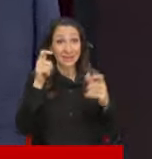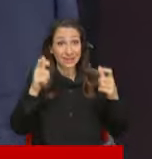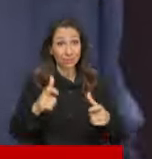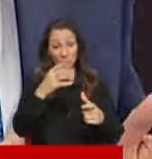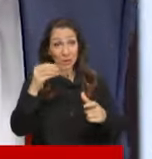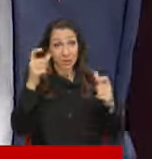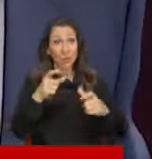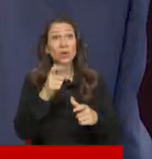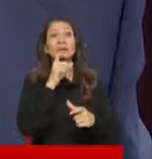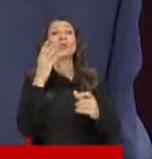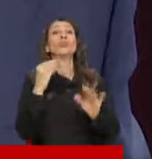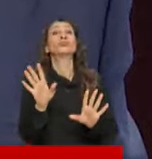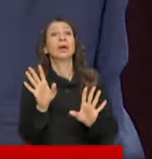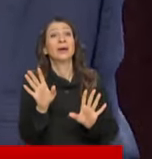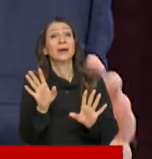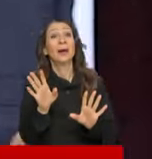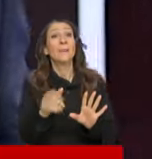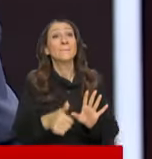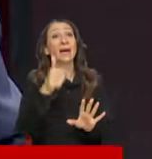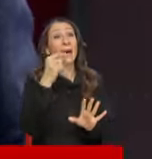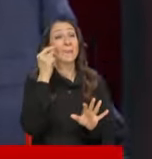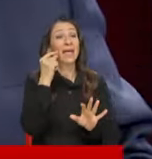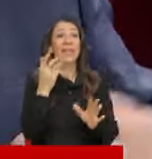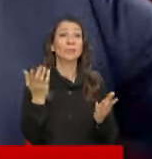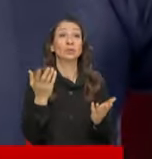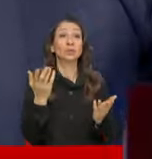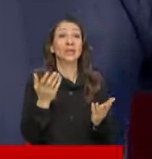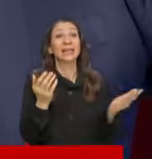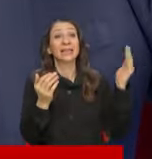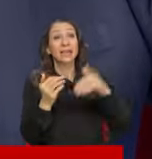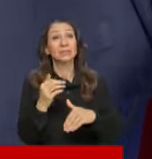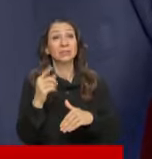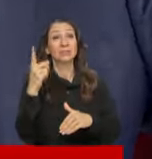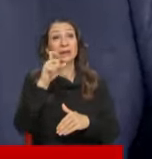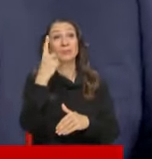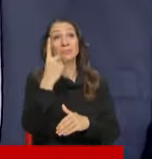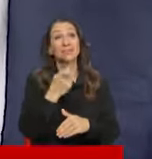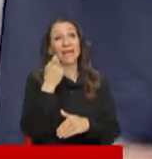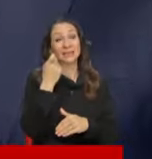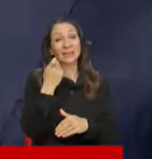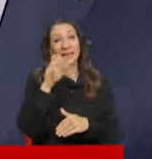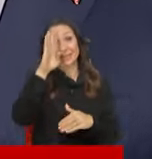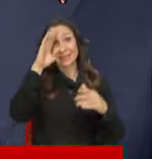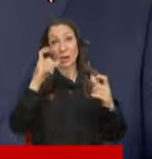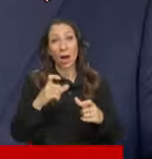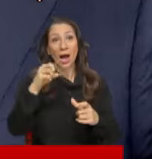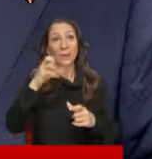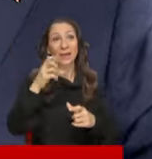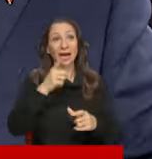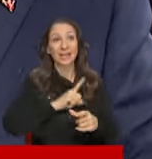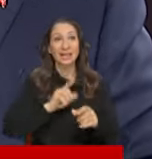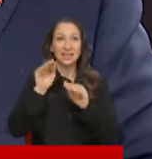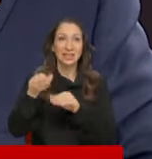baksan bu yanlış olmayacak bakan Bey neymiş Eee gelmiş ayda bir defa bir saat İstanbul'daki AK Parti'nin